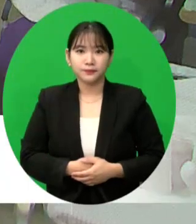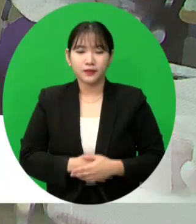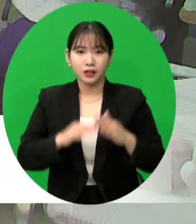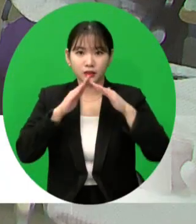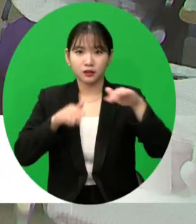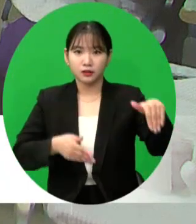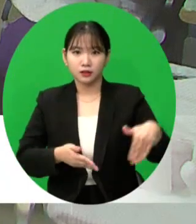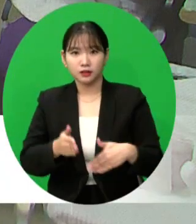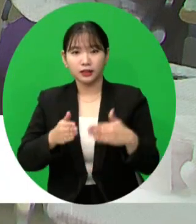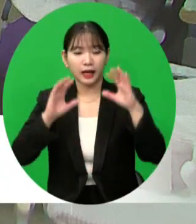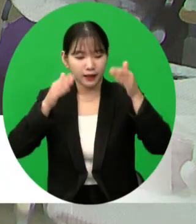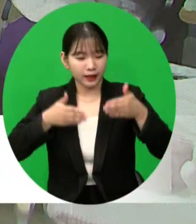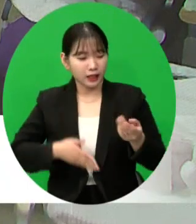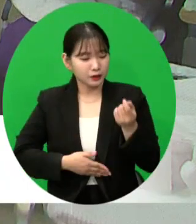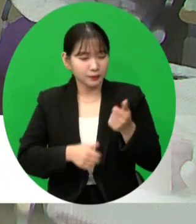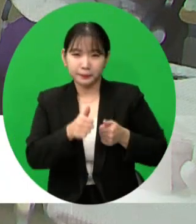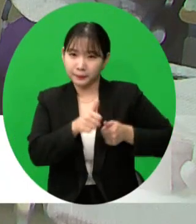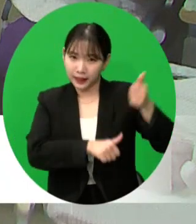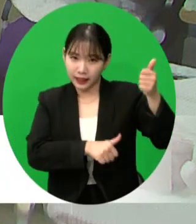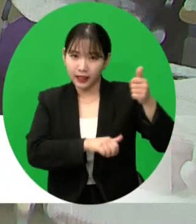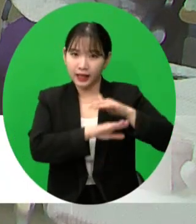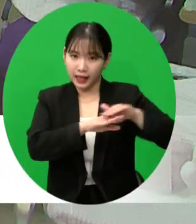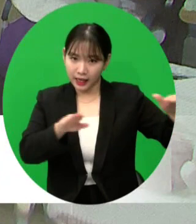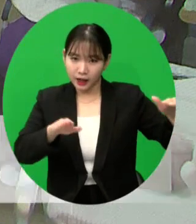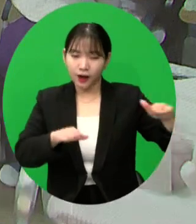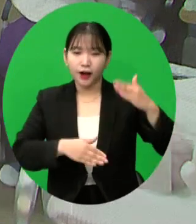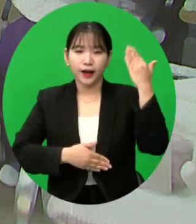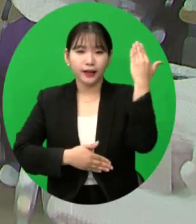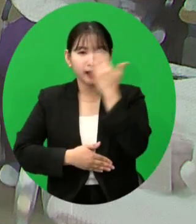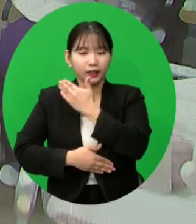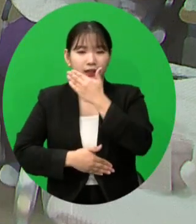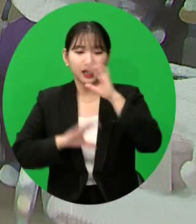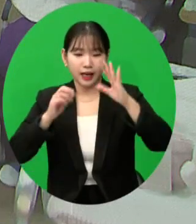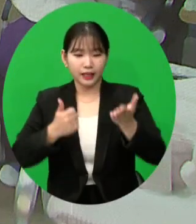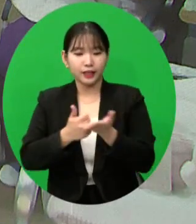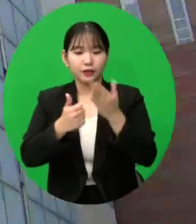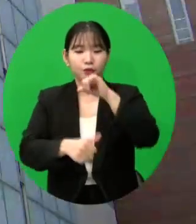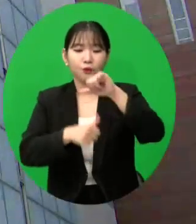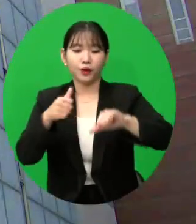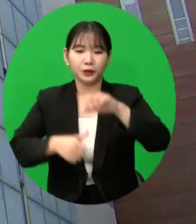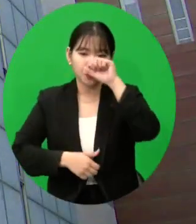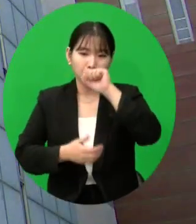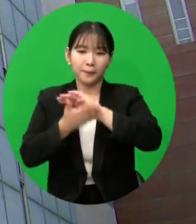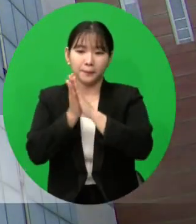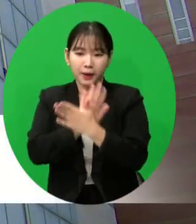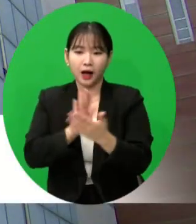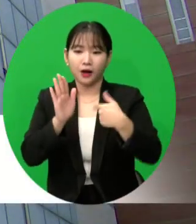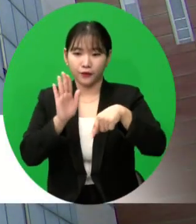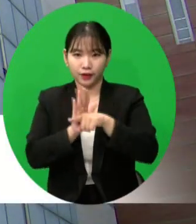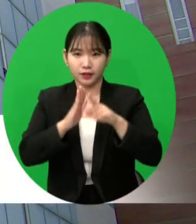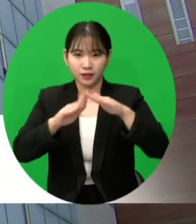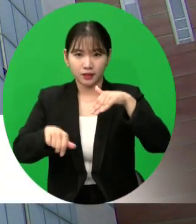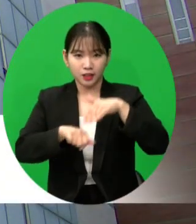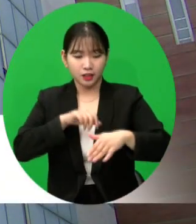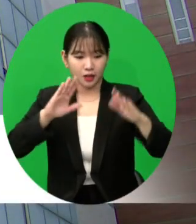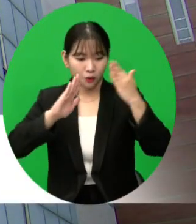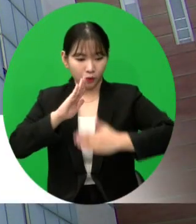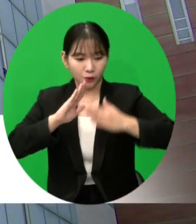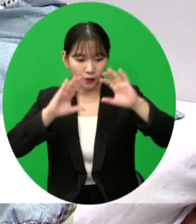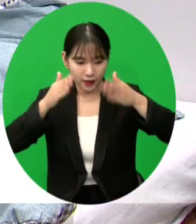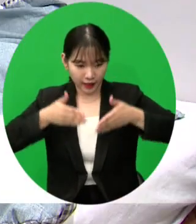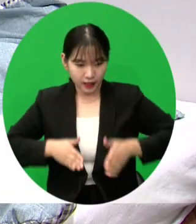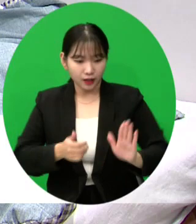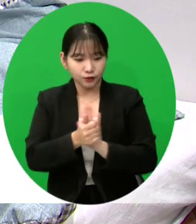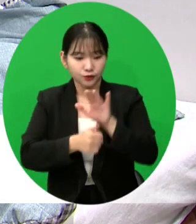전라남도는 저출산 극복과 쾌적한 양육 서비스 환경 개선을 위해 전남형 공공 산후 조리원을